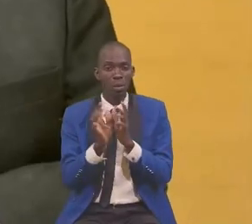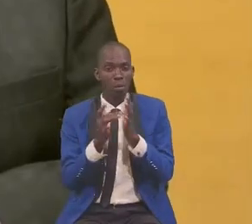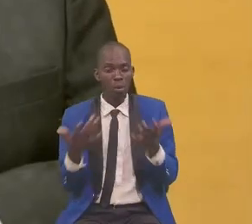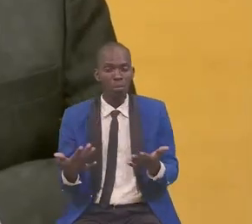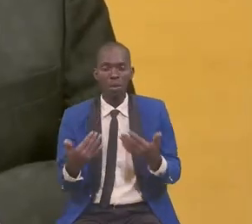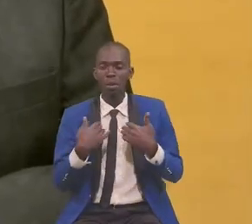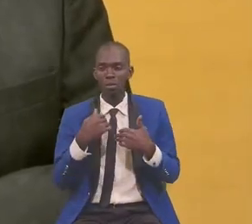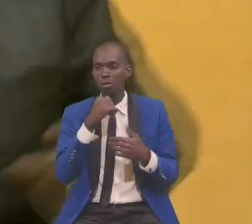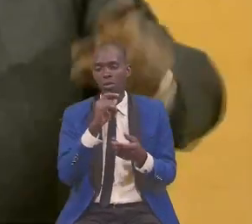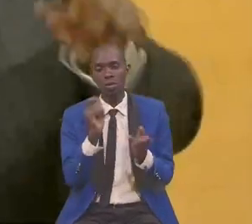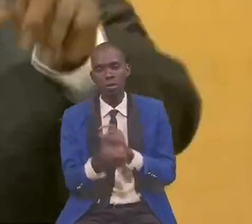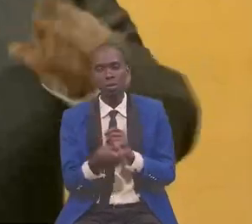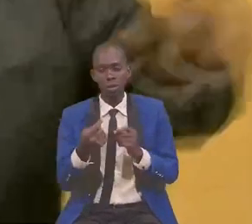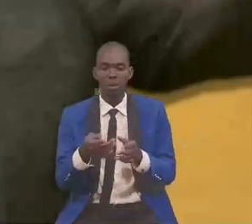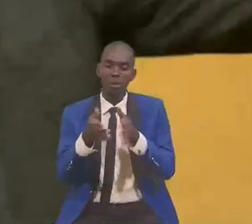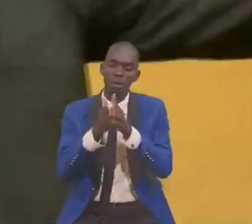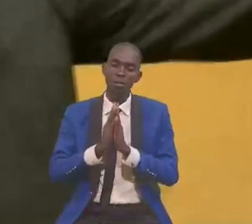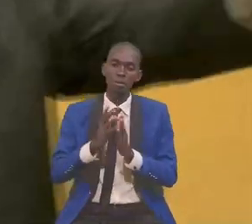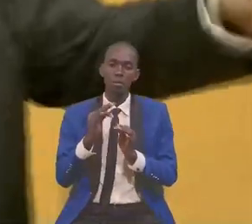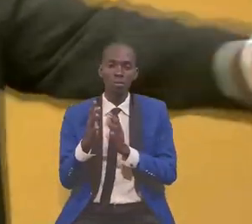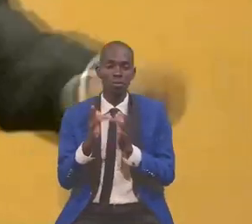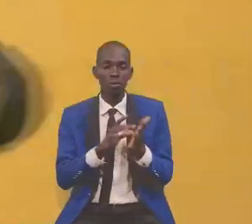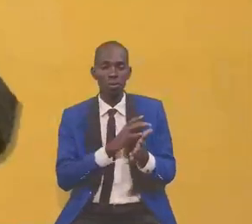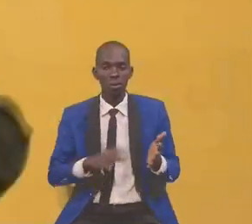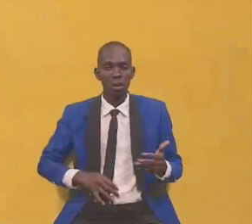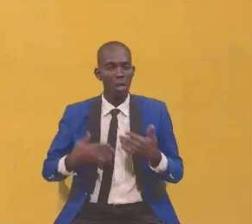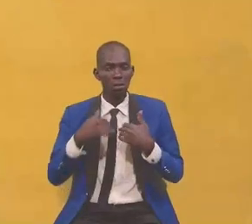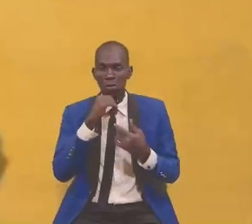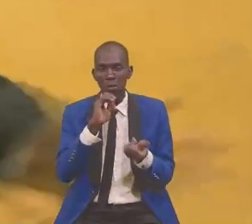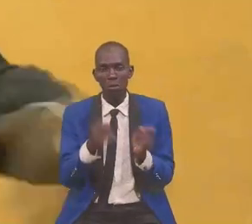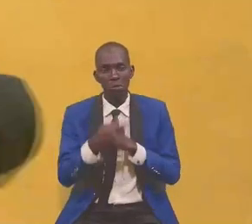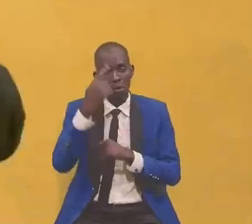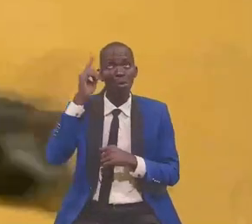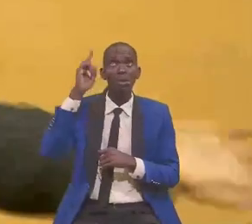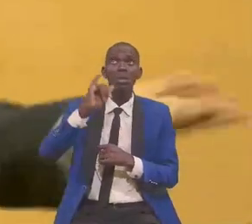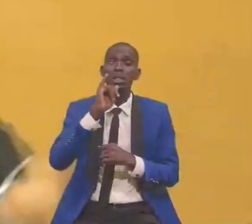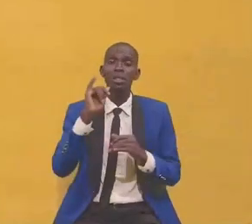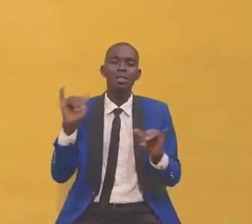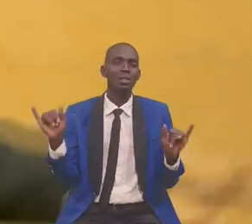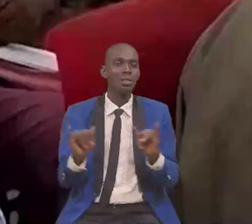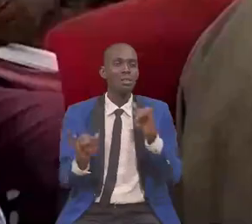changé. Parce qu'il est le même hier, aujourd'hui et éternellement. Et Dieu a dit,